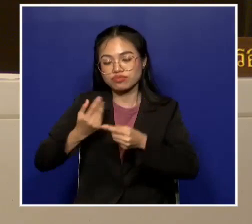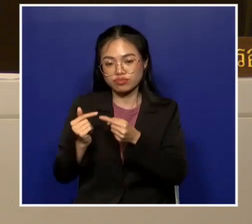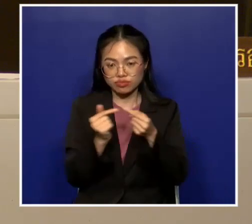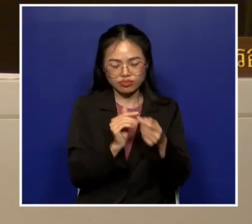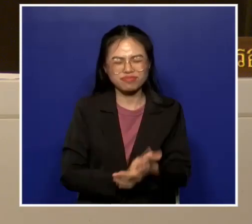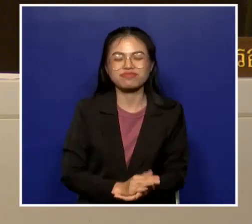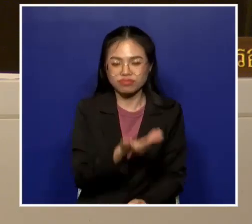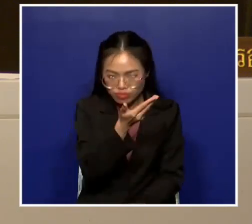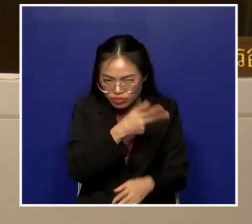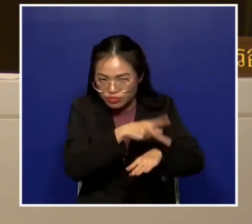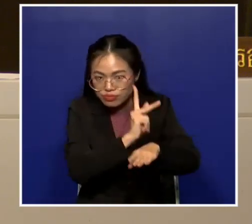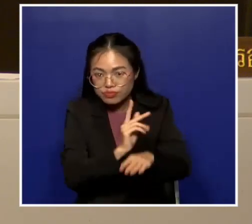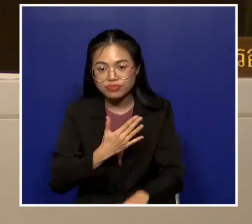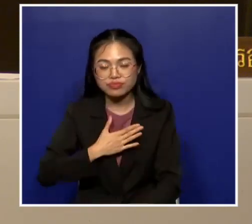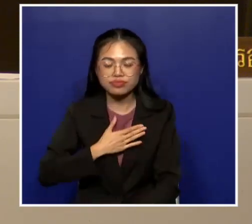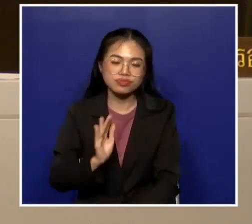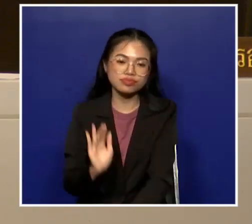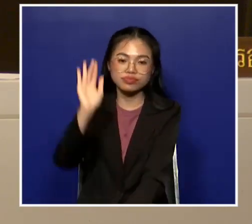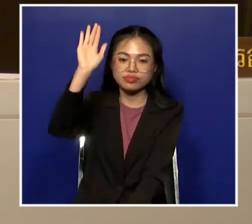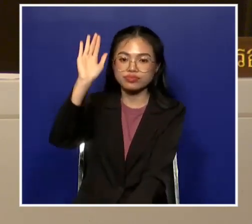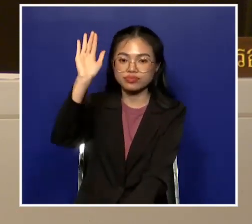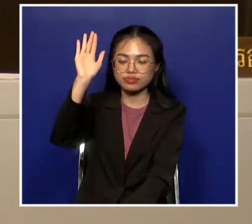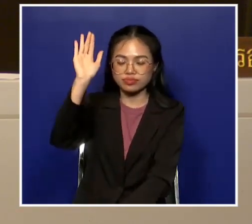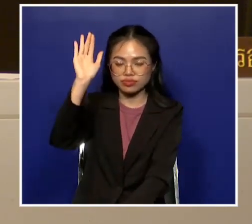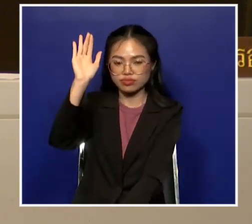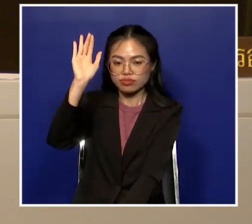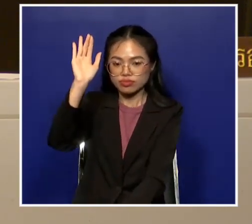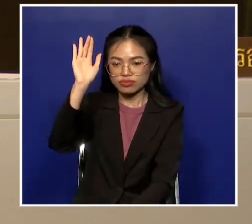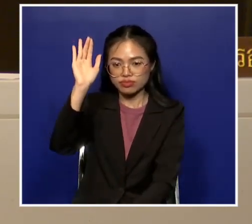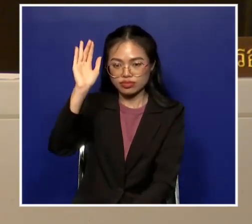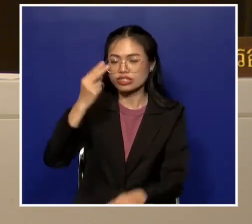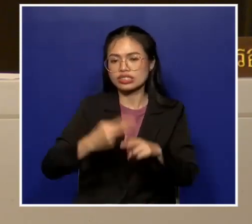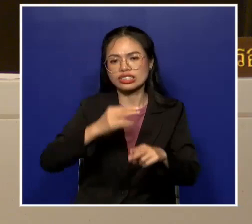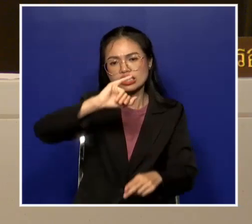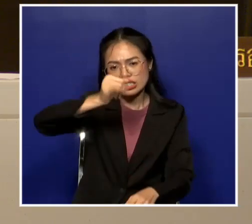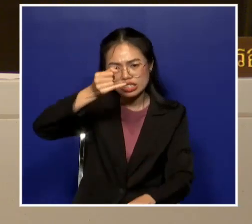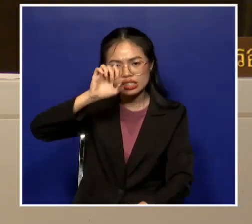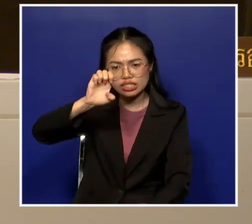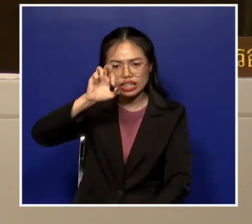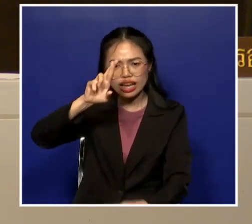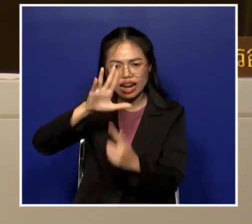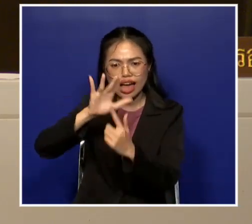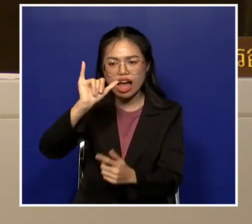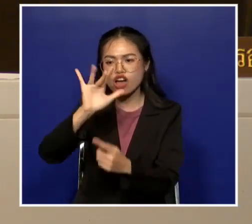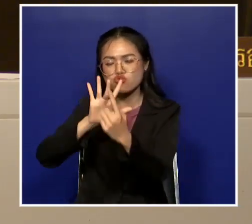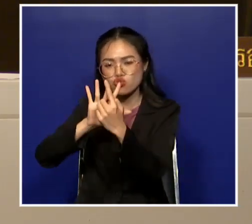ท้วง ฮะเดี๋ยวท่านจิรายุประท้วงก่อนครับเชิญ ครับเรียนท่านประธ